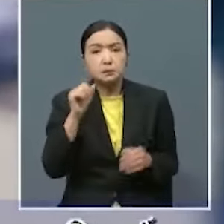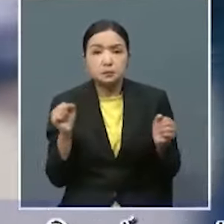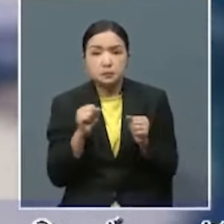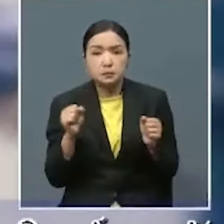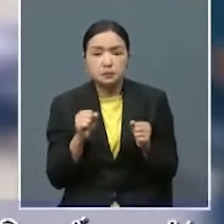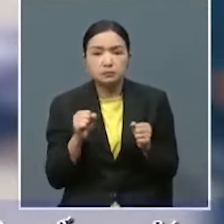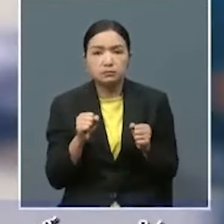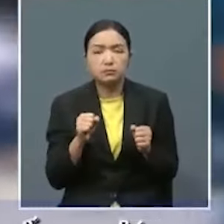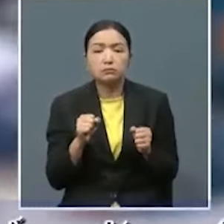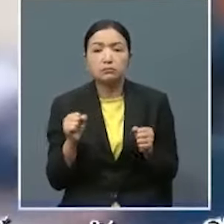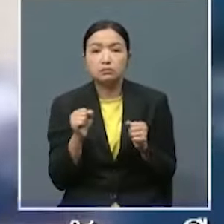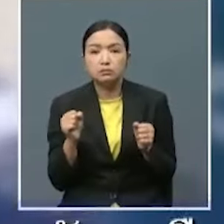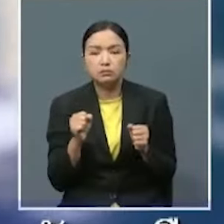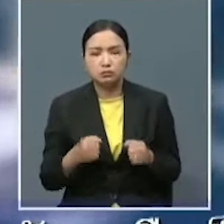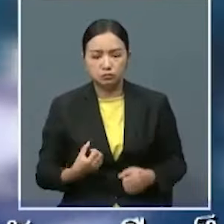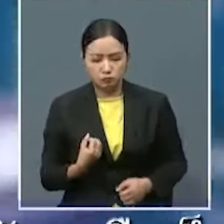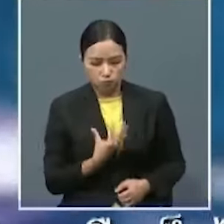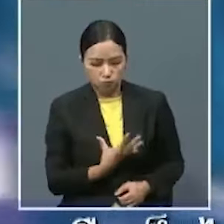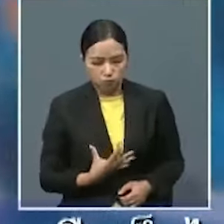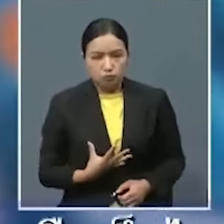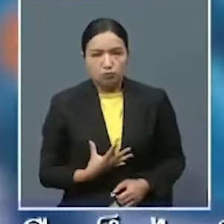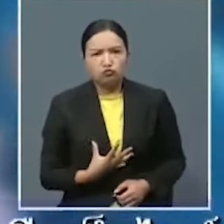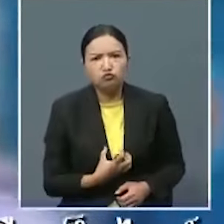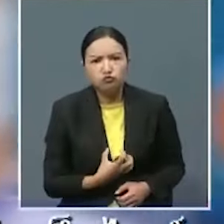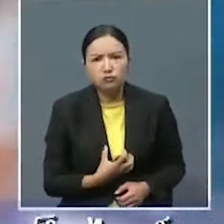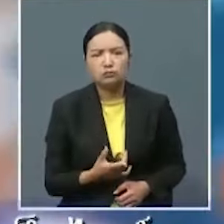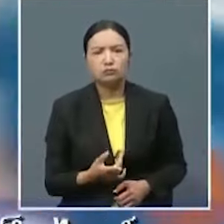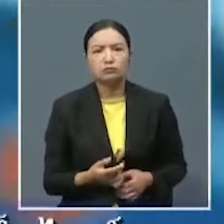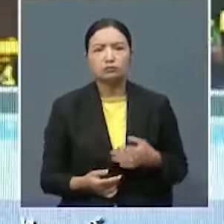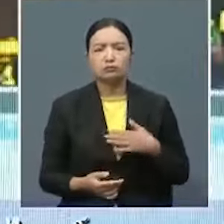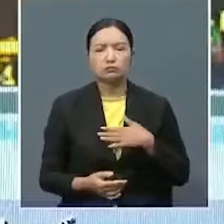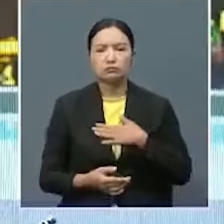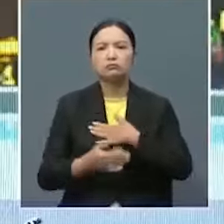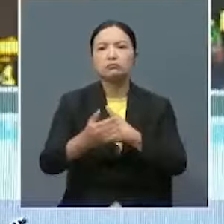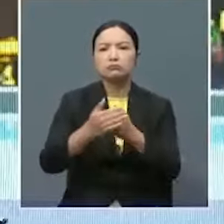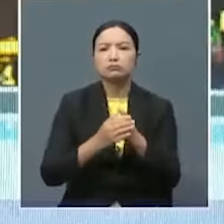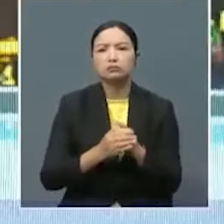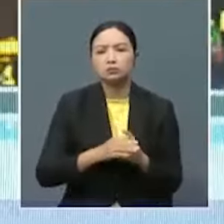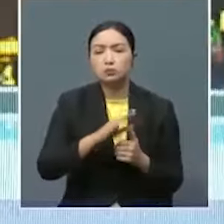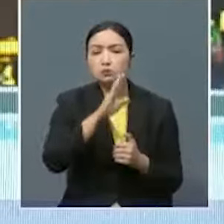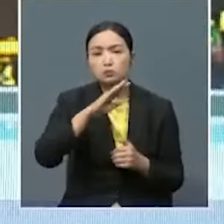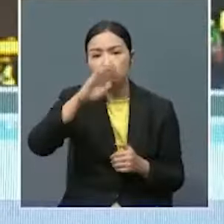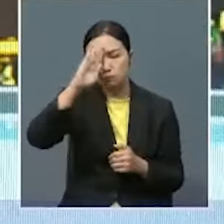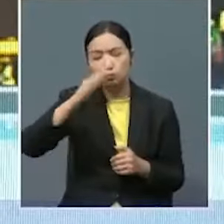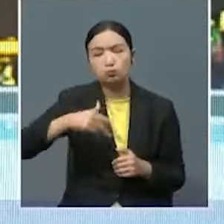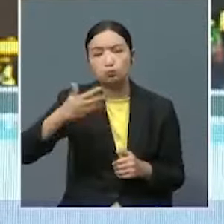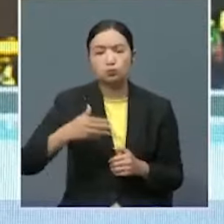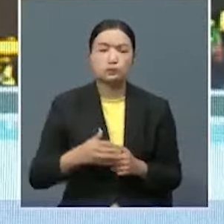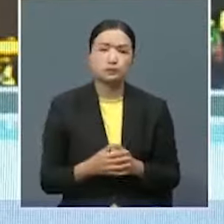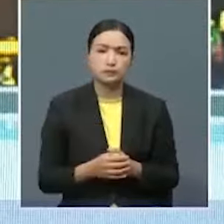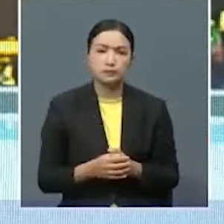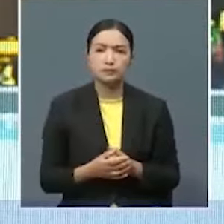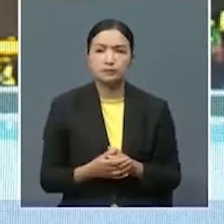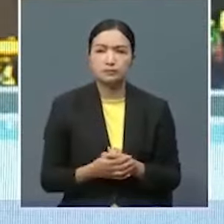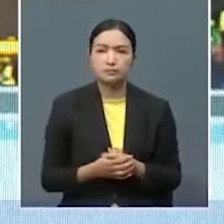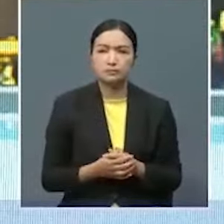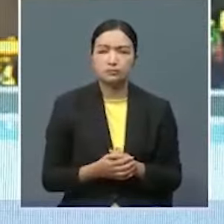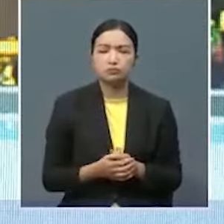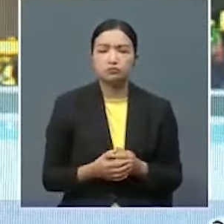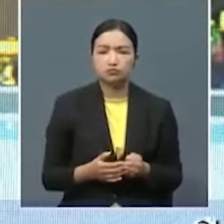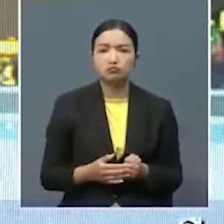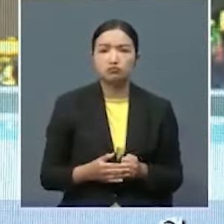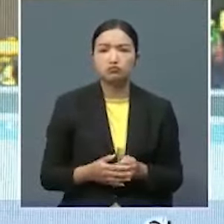ให้เกิดการหดเกร็งของกระเพาะอาหารได้อันนี้กรณีที่เกิดเหตุการณ์โรคลมร้อนหรือฮิสโตรกนะคะแต่ว่ากรณีที่อากาศร้อนจัดเ